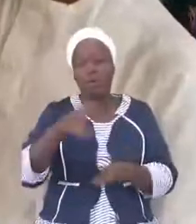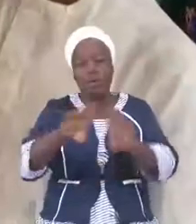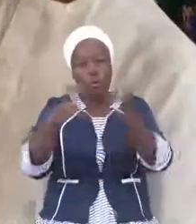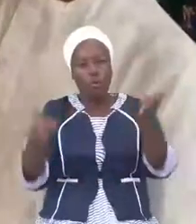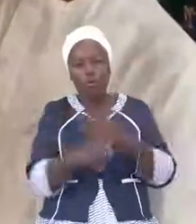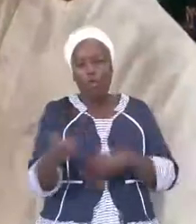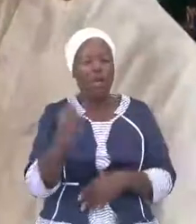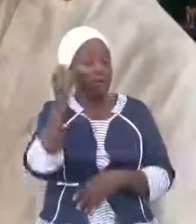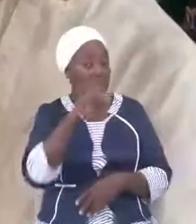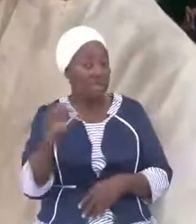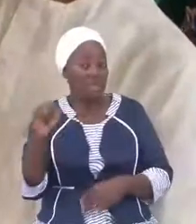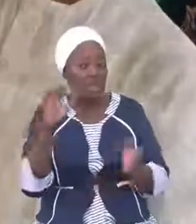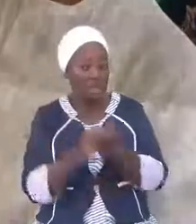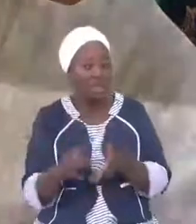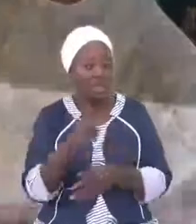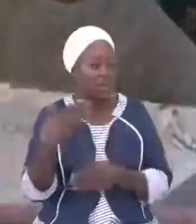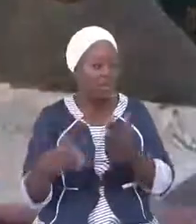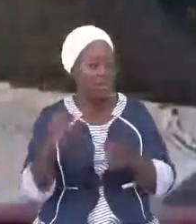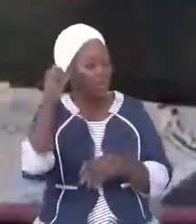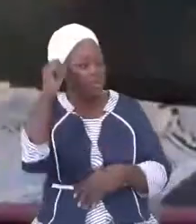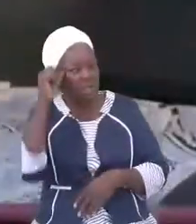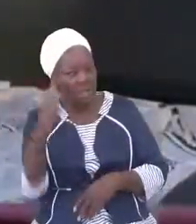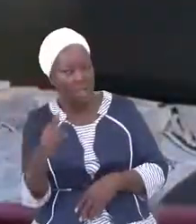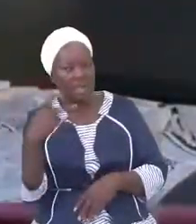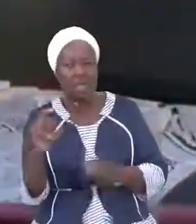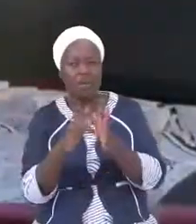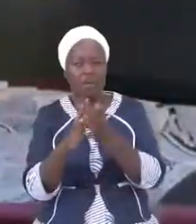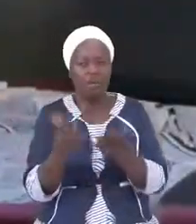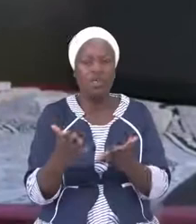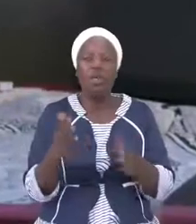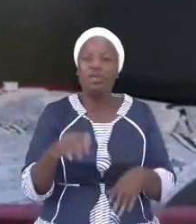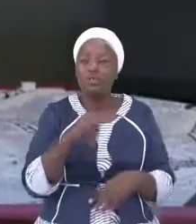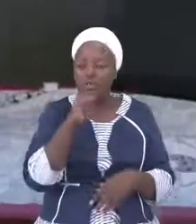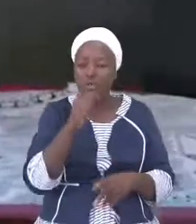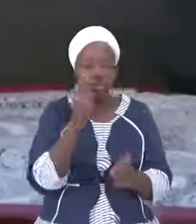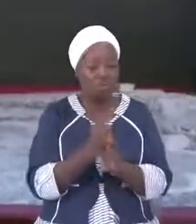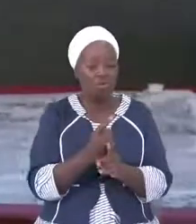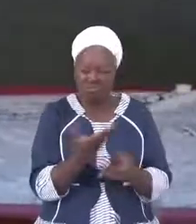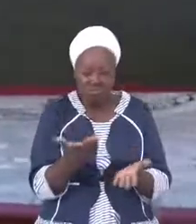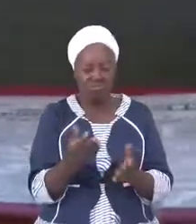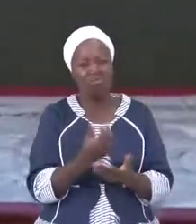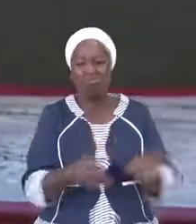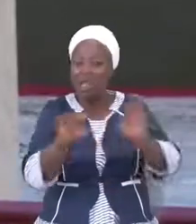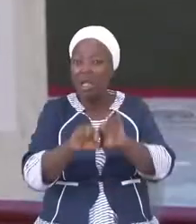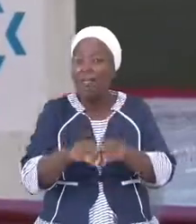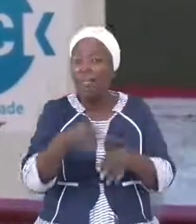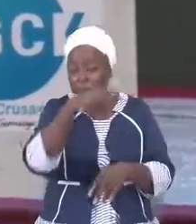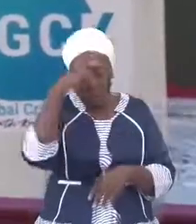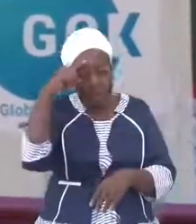45. Alors il leur ouvrit l'esprit afin qu'ils comprennent. C'est très